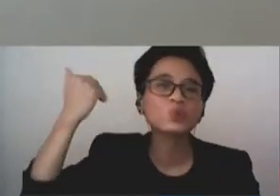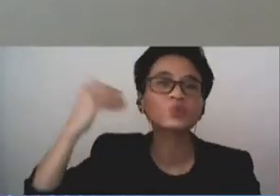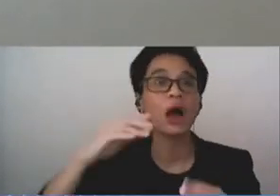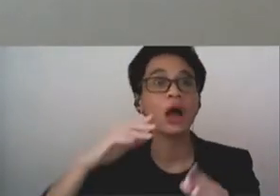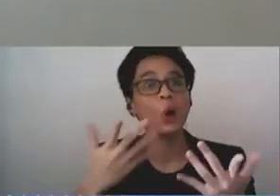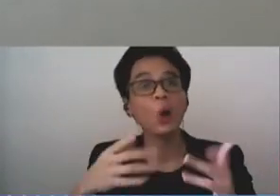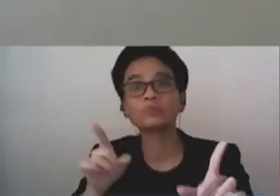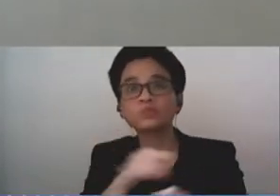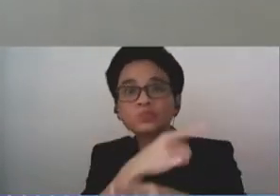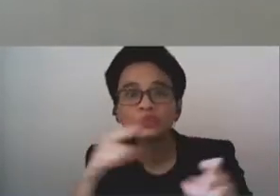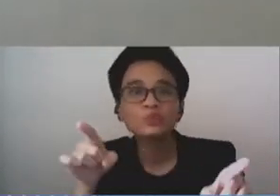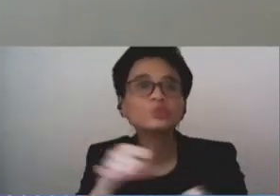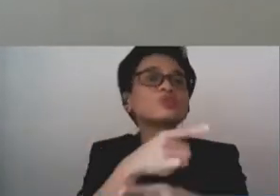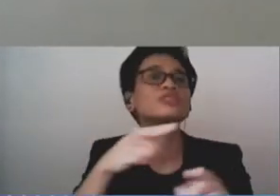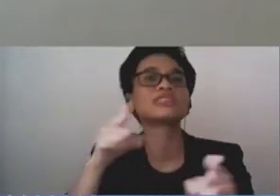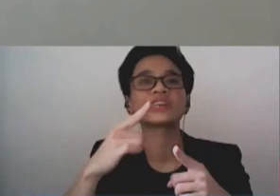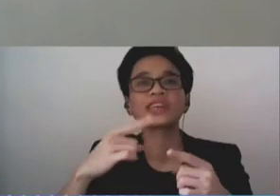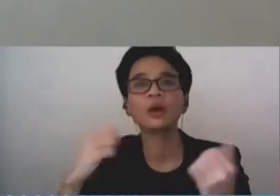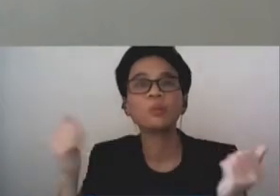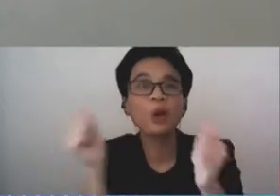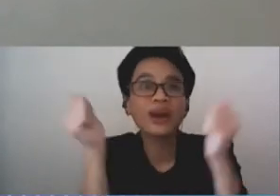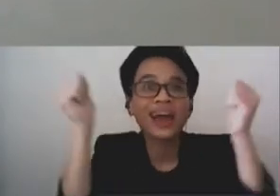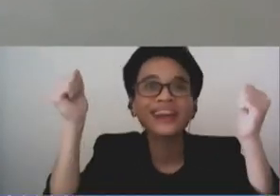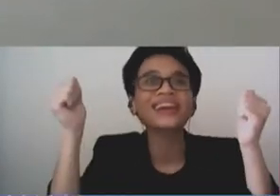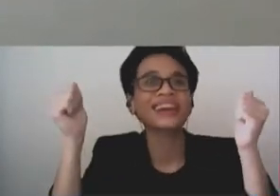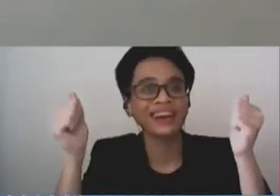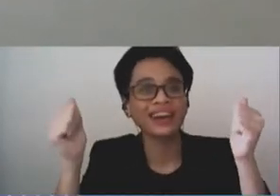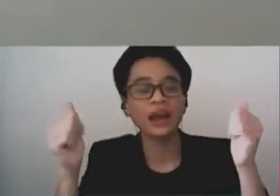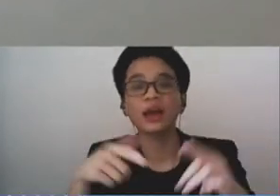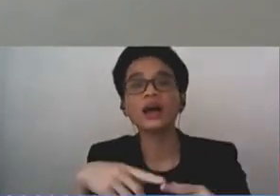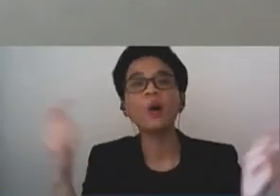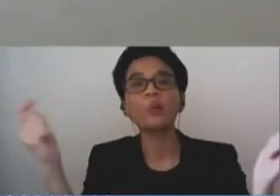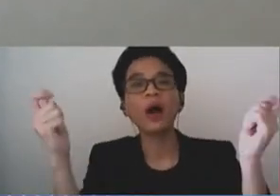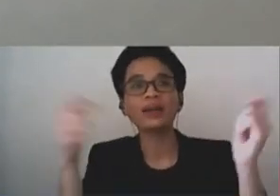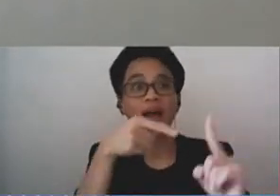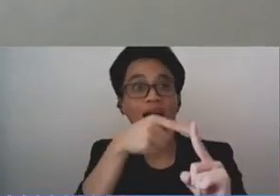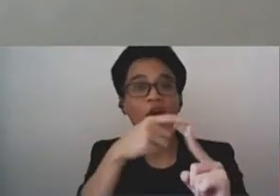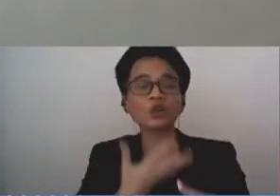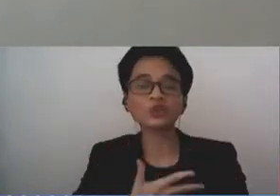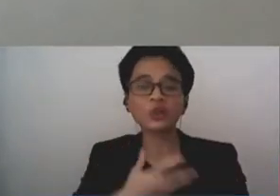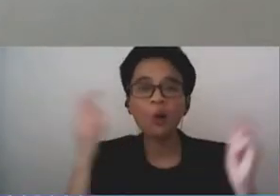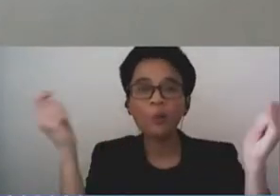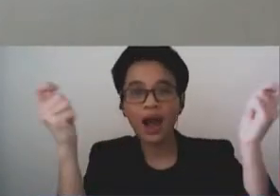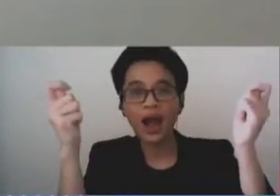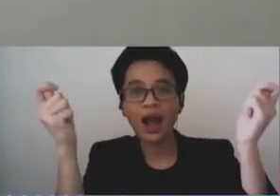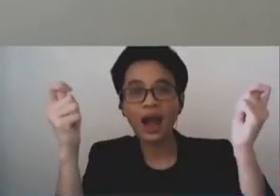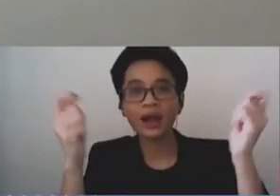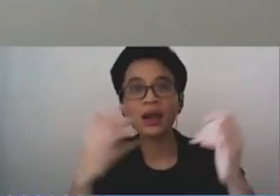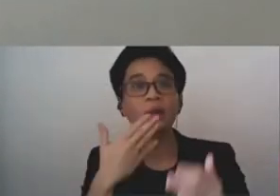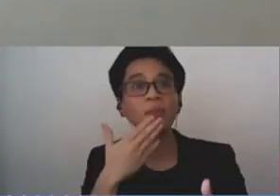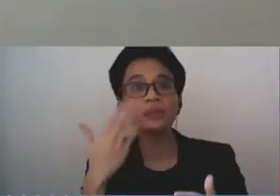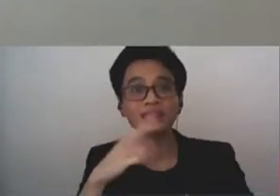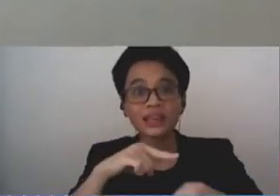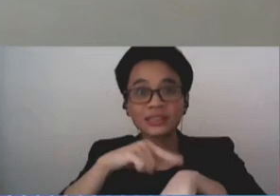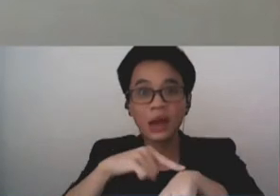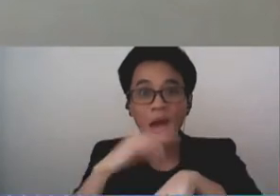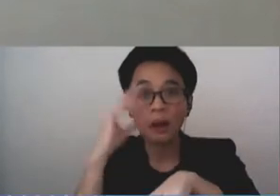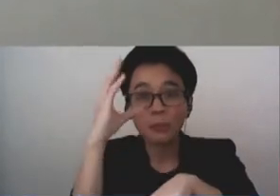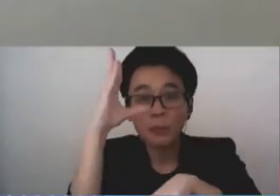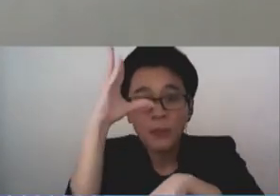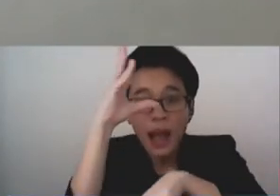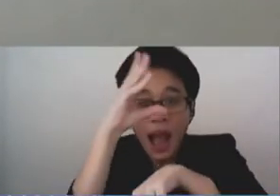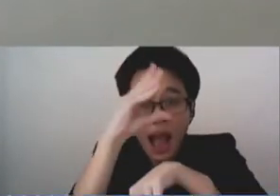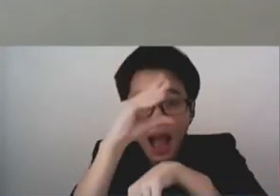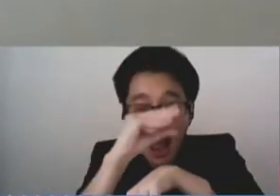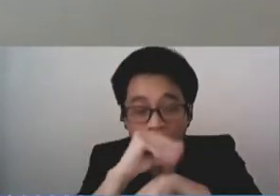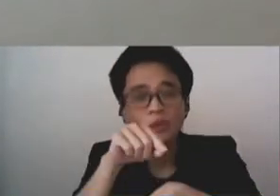kecil suka sekali lihat wayang. Jadi dia bangun tengah malam itu hanya buat lihat buka TVRI. TVRI apa TV